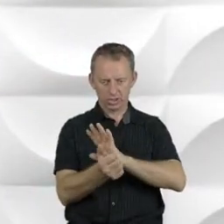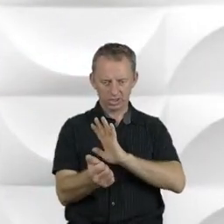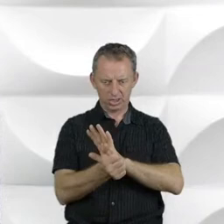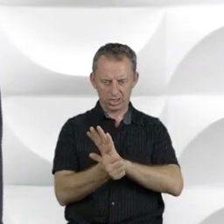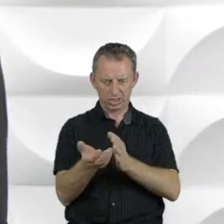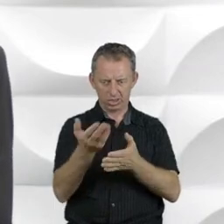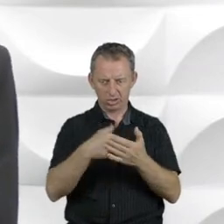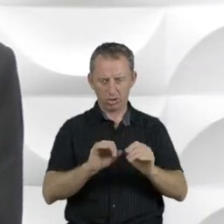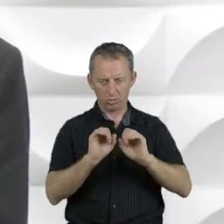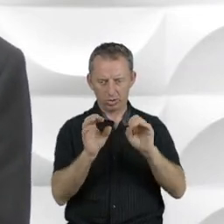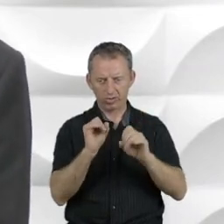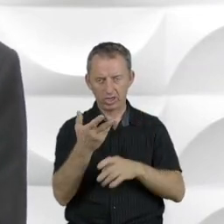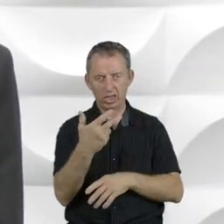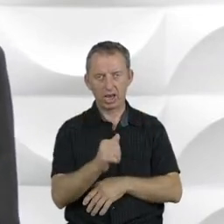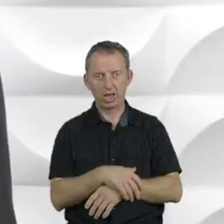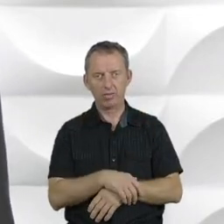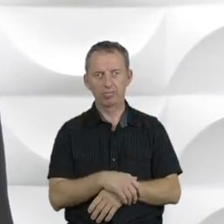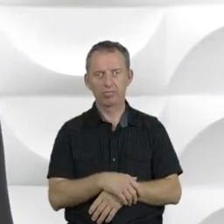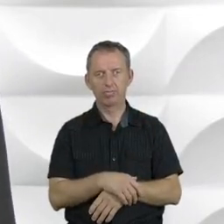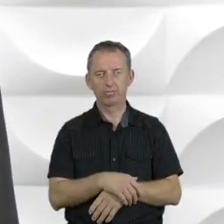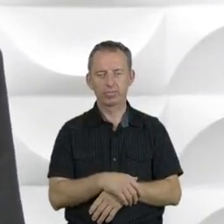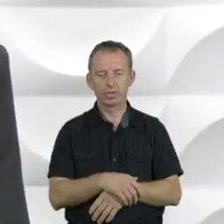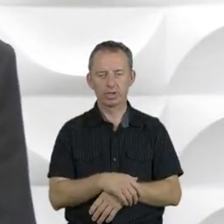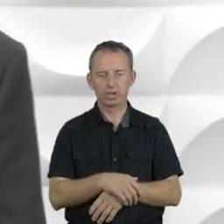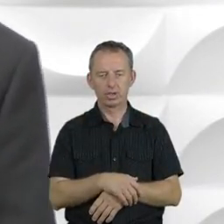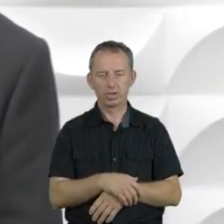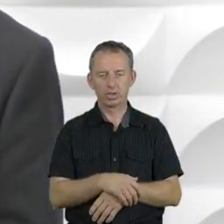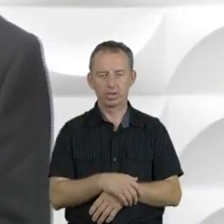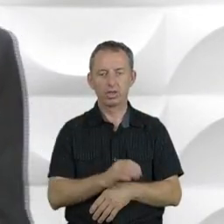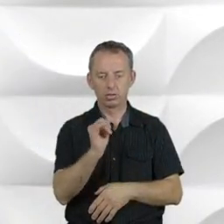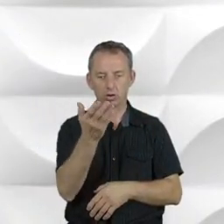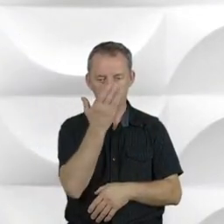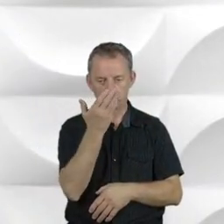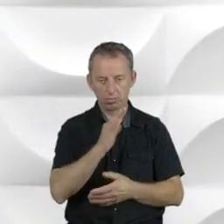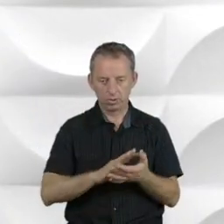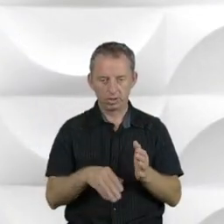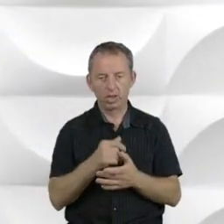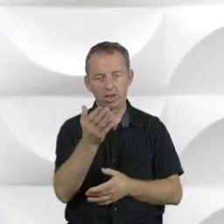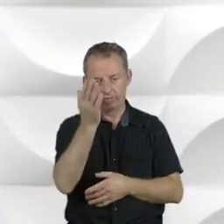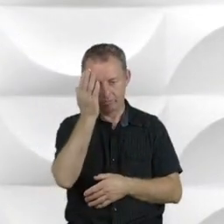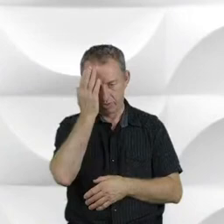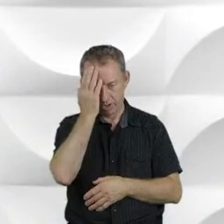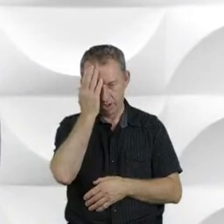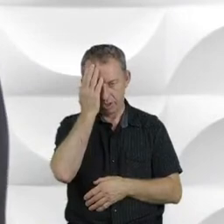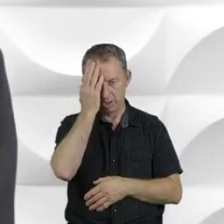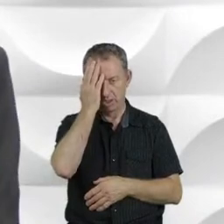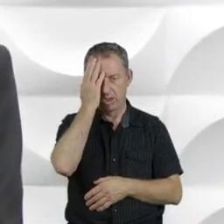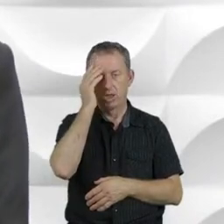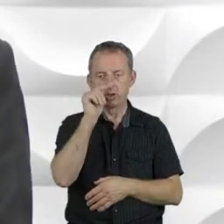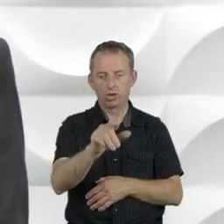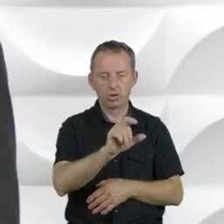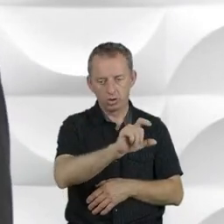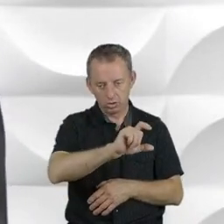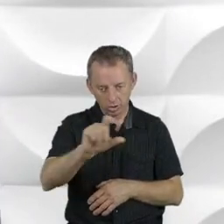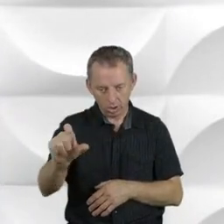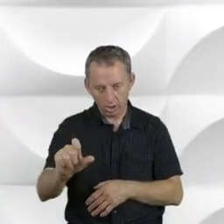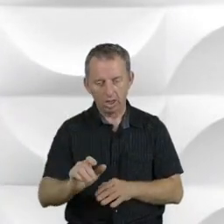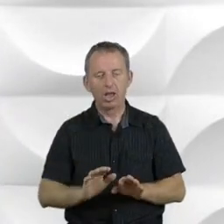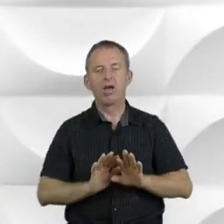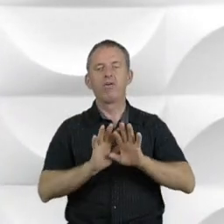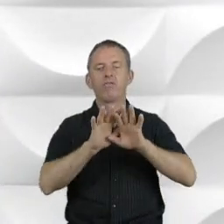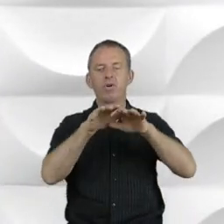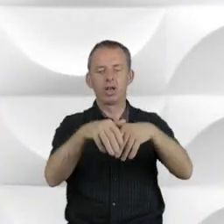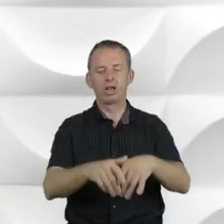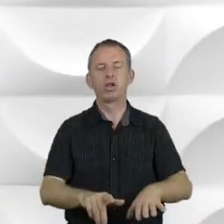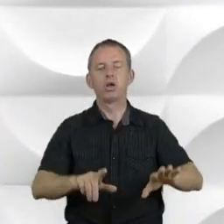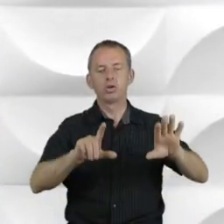rozdziale błogosławieństwo. Ten, co czyta Biblię, to wie, że to jest czas wylania